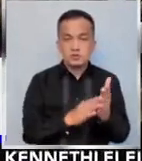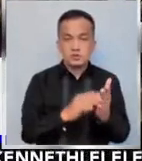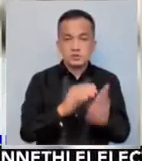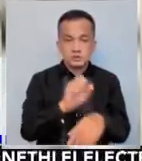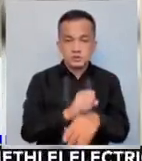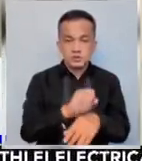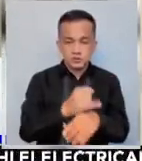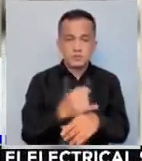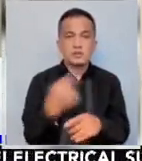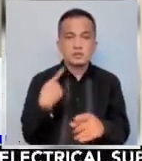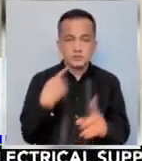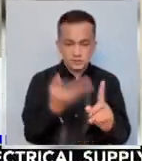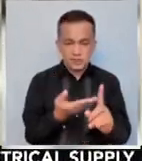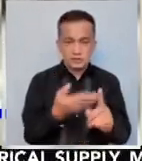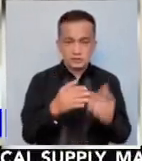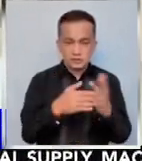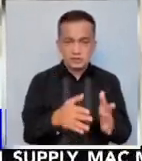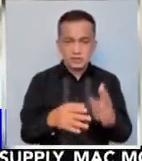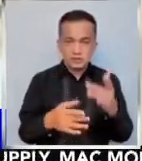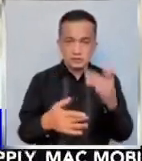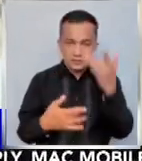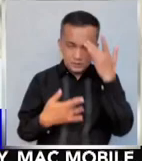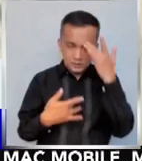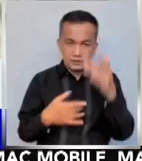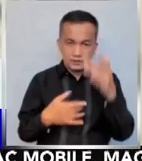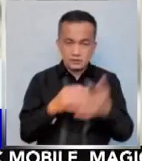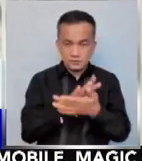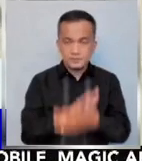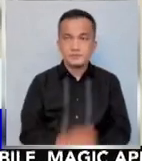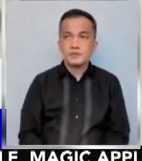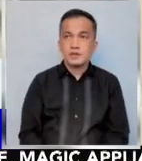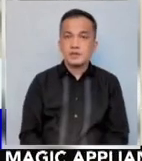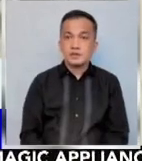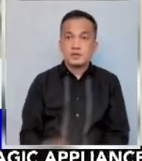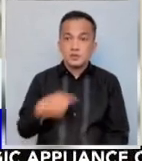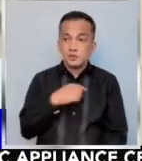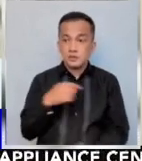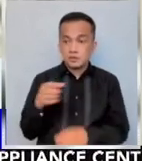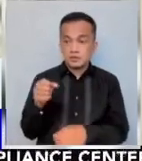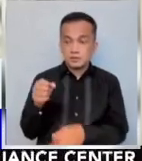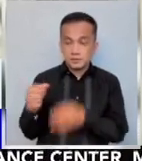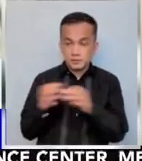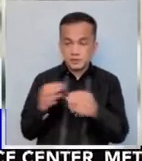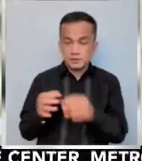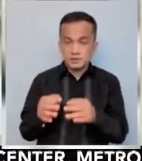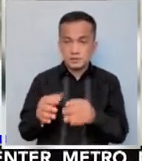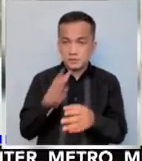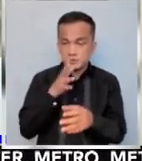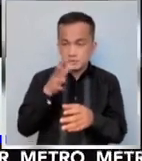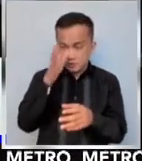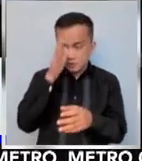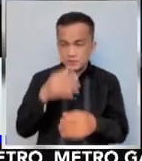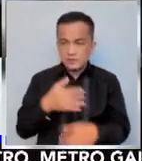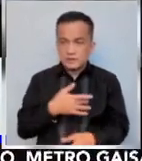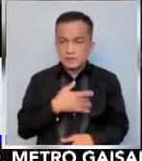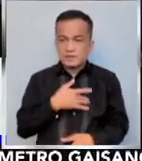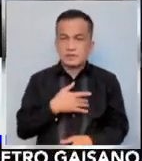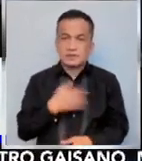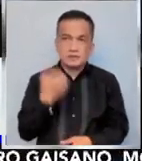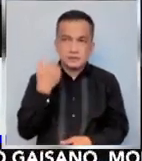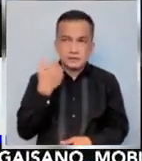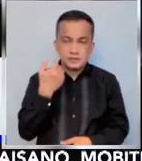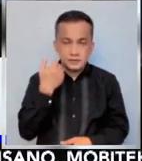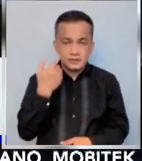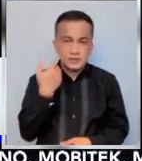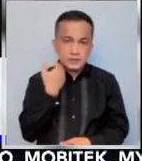nagka-COVID. Pinapaliwanag po namin sa mga magulang na kapag masama ang pakiramdam ng inyong mga anak, huwag nang munang papasukin. Noong nakaraang